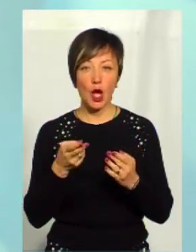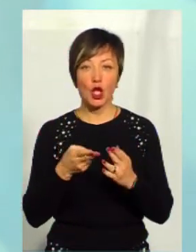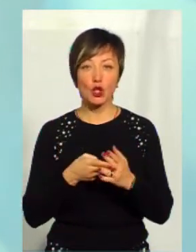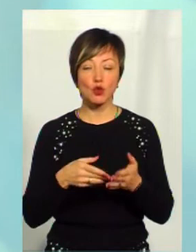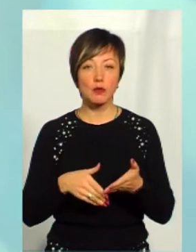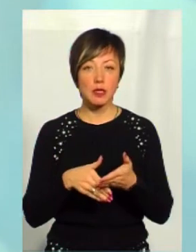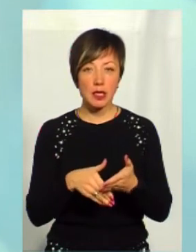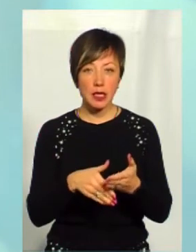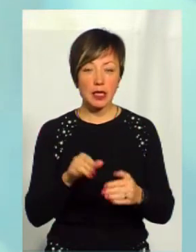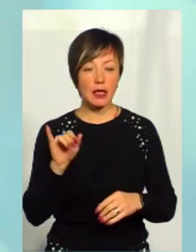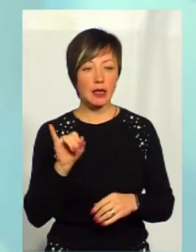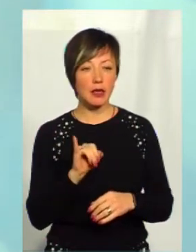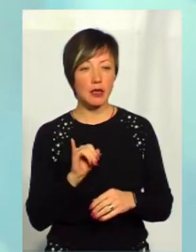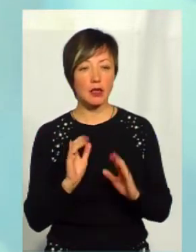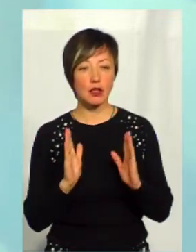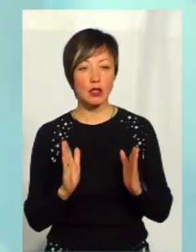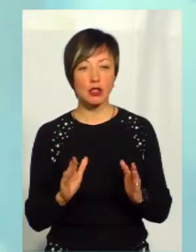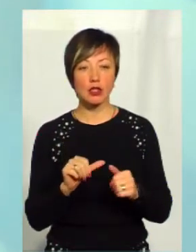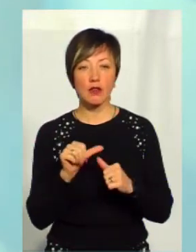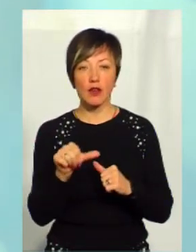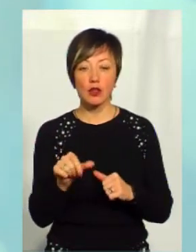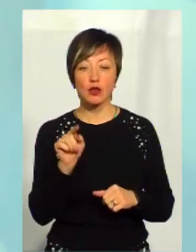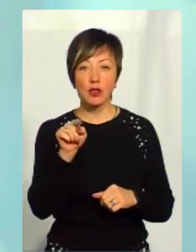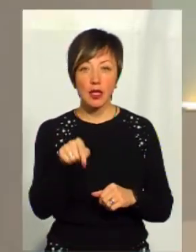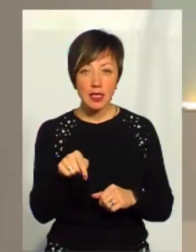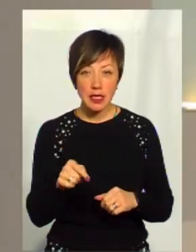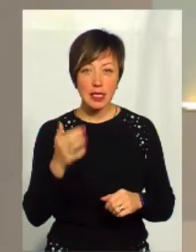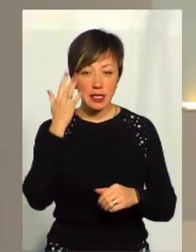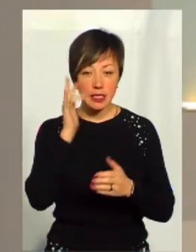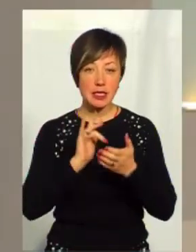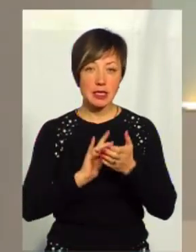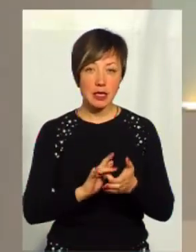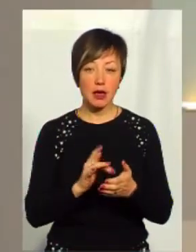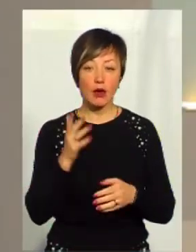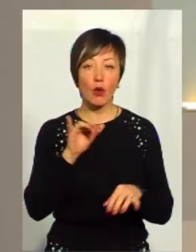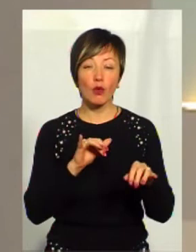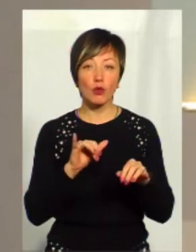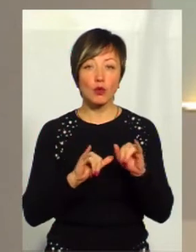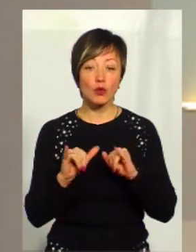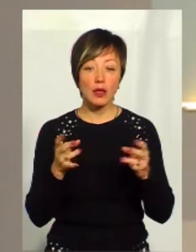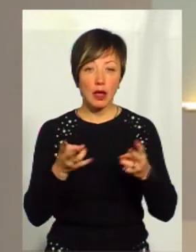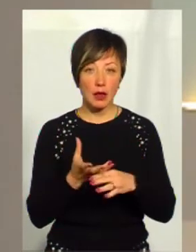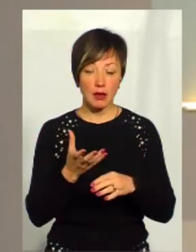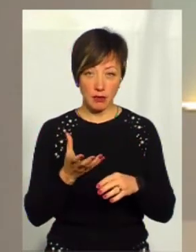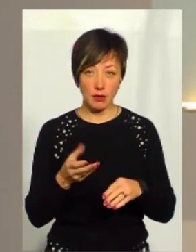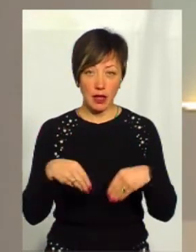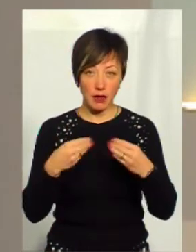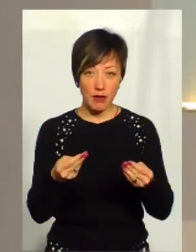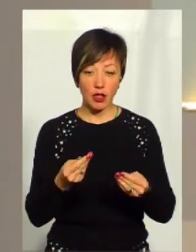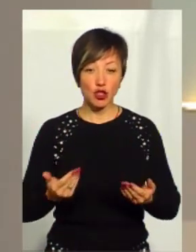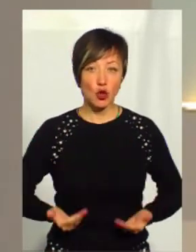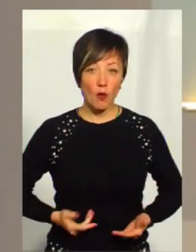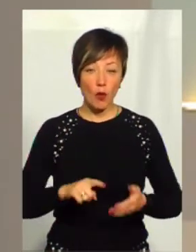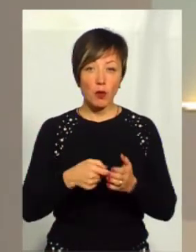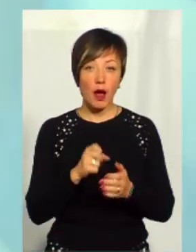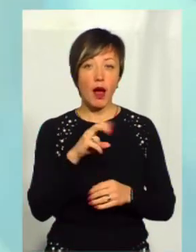субсидії і лише виключно на ті цілі, на які вона, скажімо так, надавалася, на житлово-комунальні. Але ми ніякому